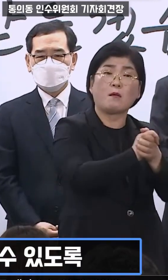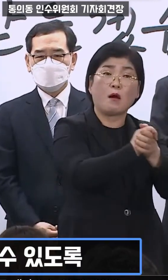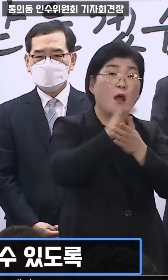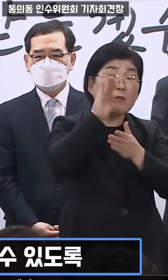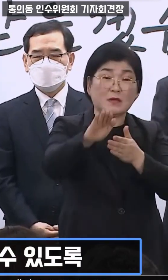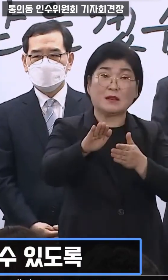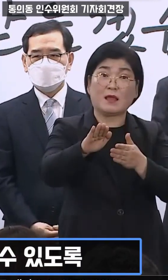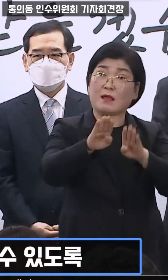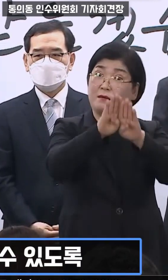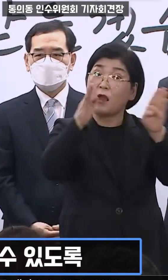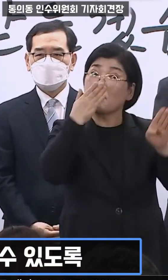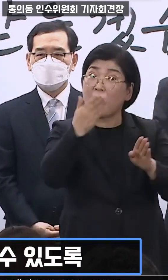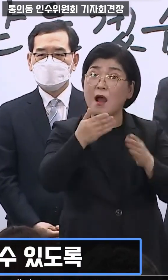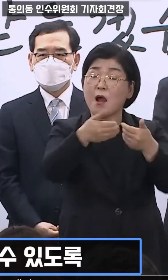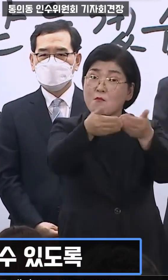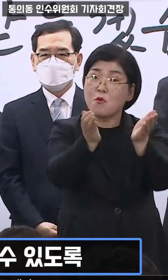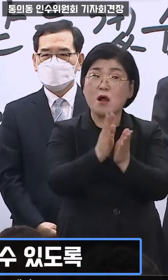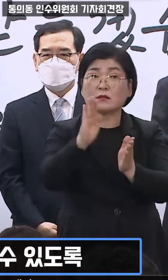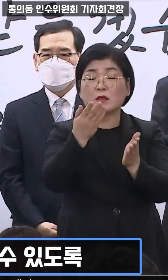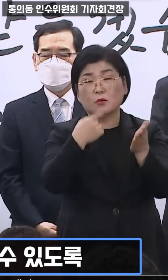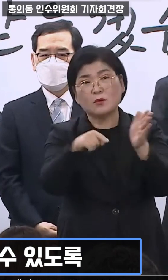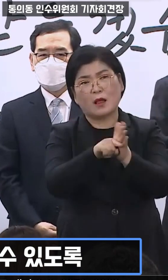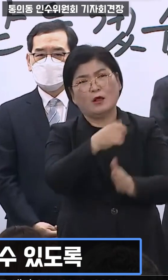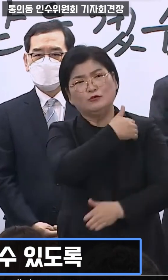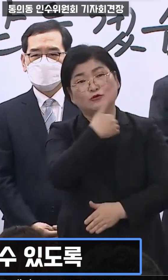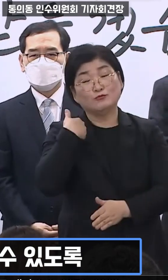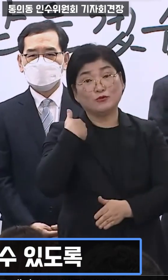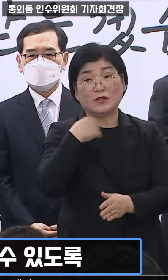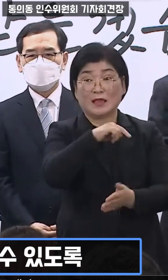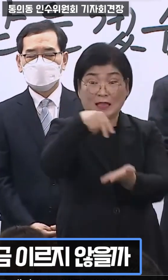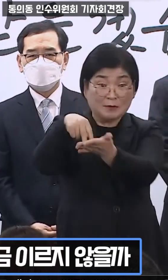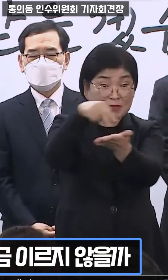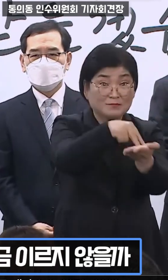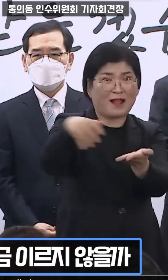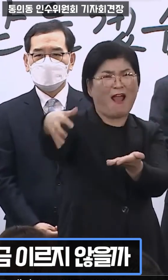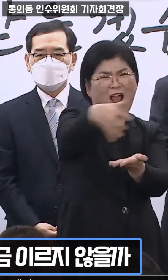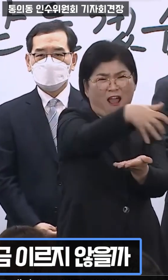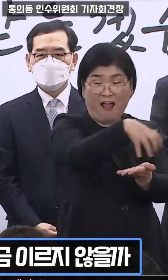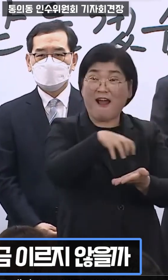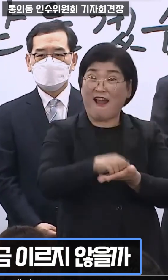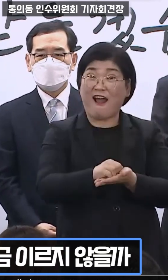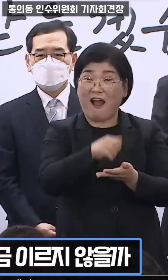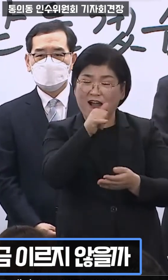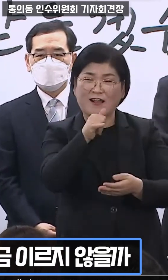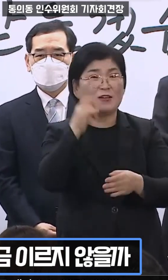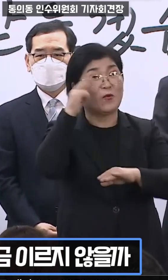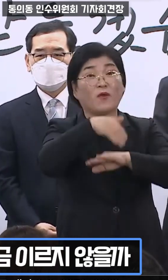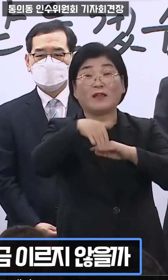새로운 부처로 갈 수 있도록 충분한 의견을 수렴할 예정이기 때문에 그 언제 그